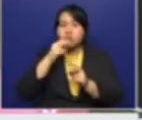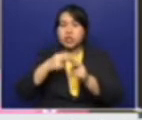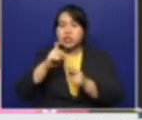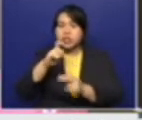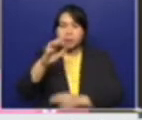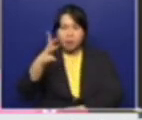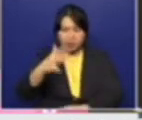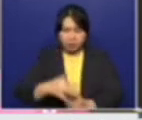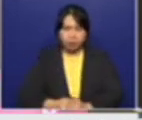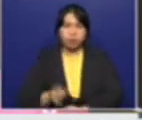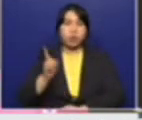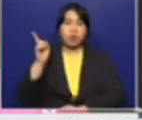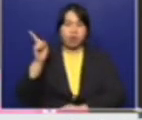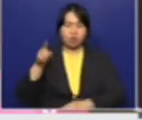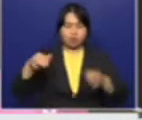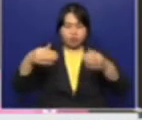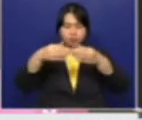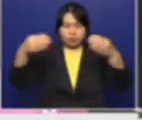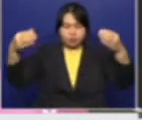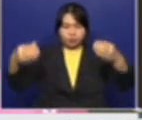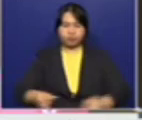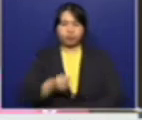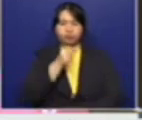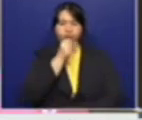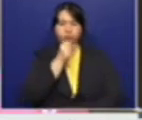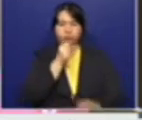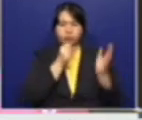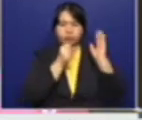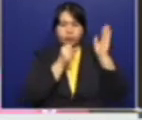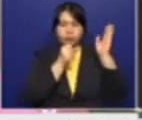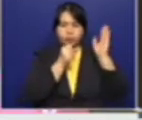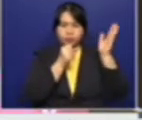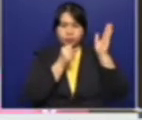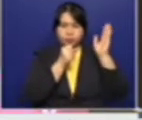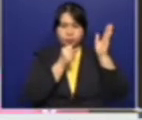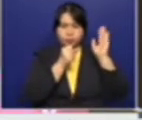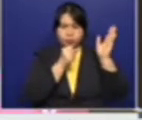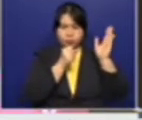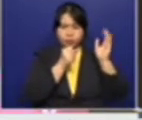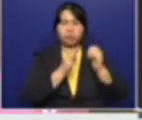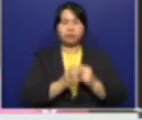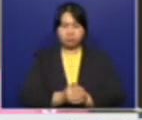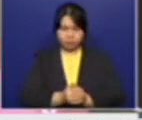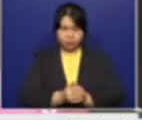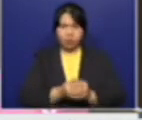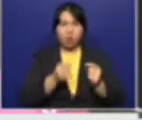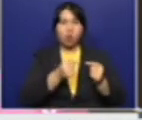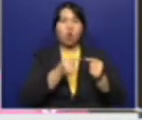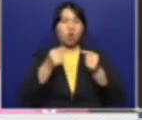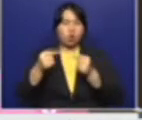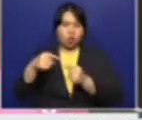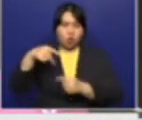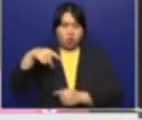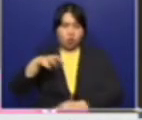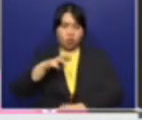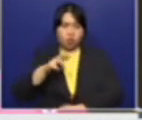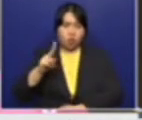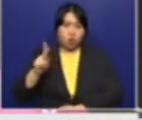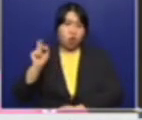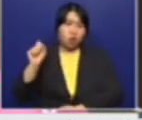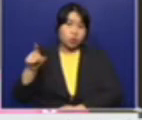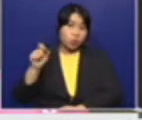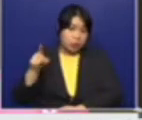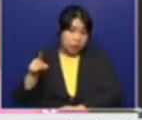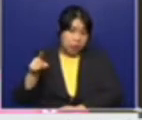านได้ยืนอยู่บนโพเดียมแล้วท่านก็ได้แถลงว่าการต่อพระราชกำหนดฉุกเฉิน